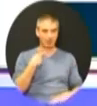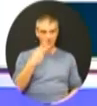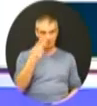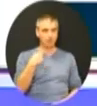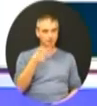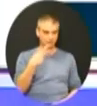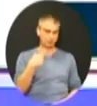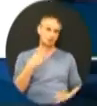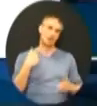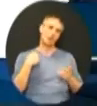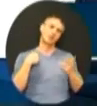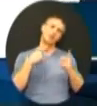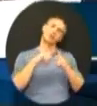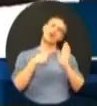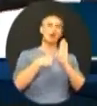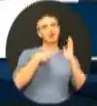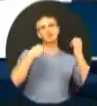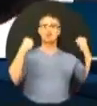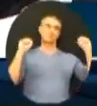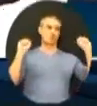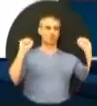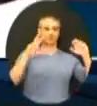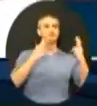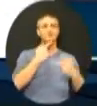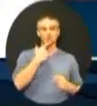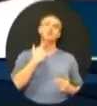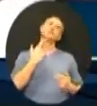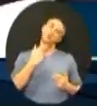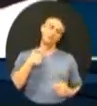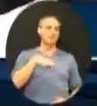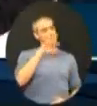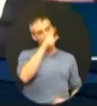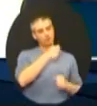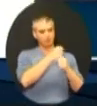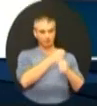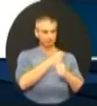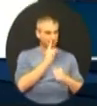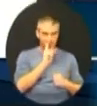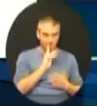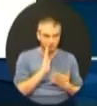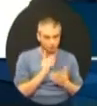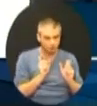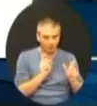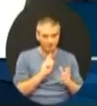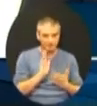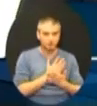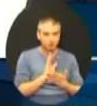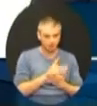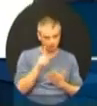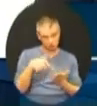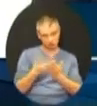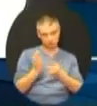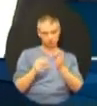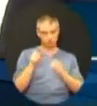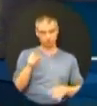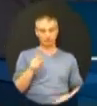ואני הילד הלך המרית עין של דמוקרטיה שהציבור יגיד טוב בחרנו בנציגים אבל מי שיבלום י שיח האופן